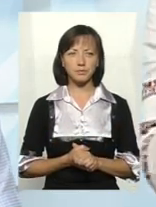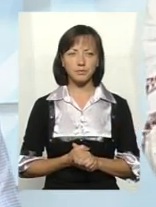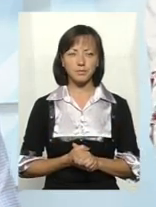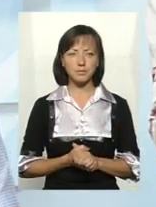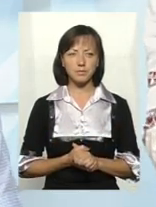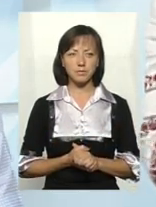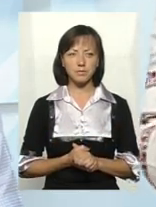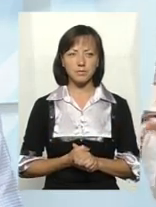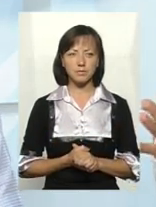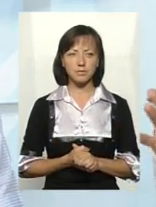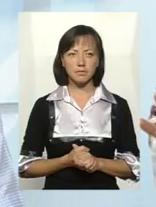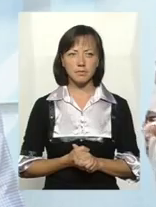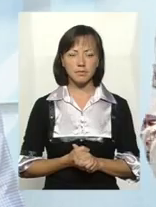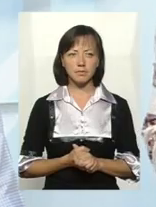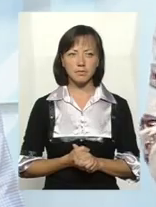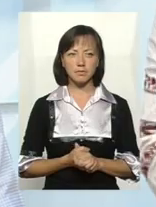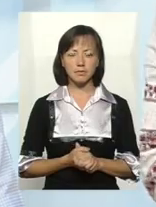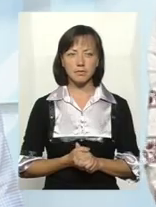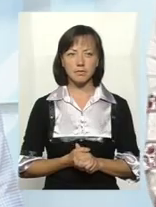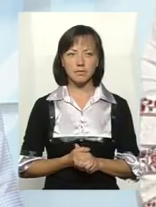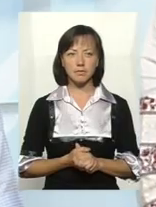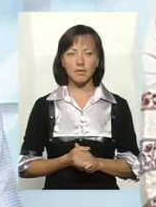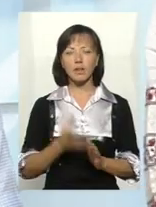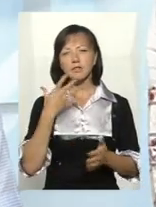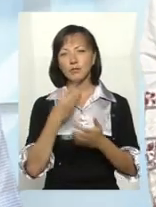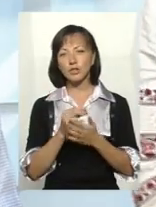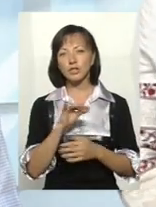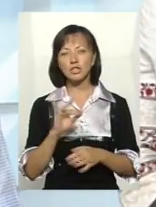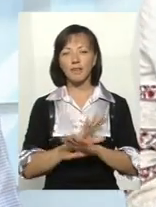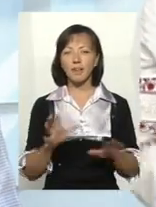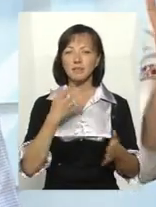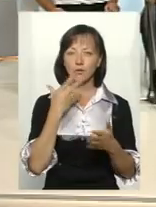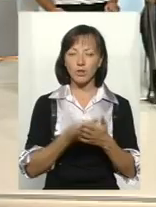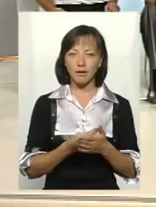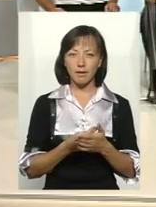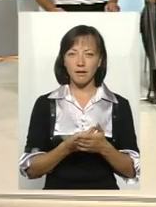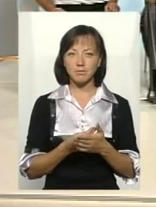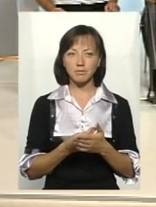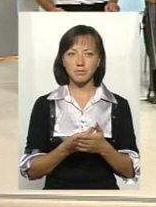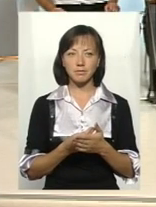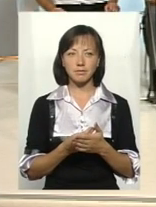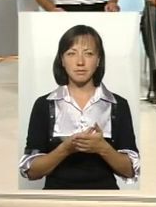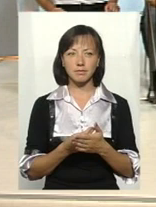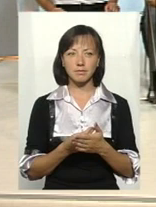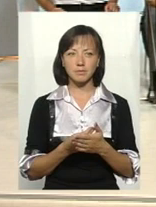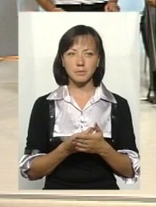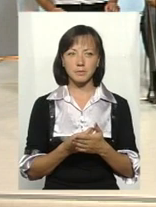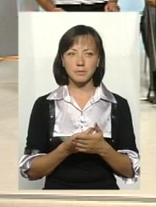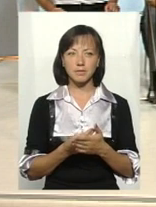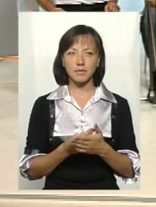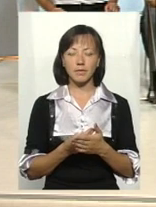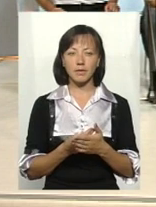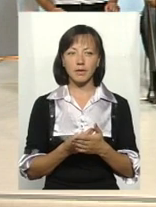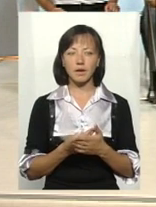По суті, все, що я почула, нова влада ставить своїх. Своїх чи не своїх? Так, от влада. Ну, я попрошу все-таки. Я скажу, пані